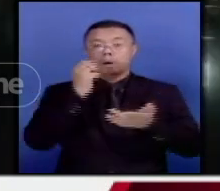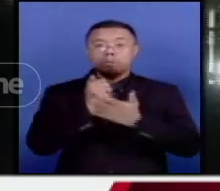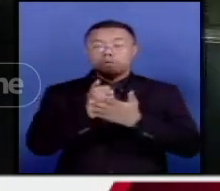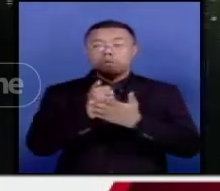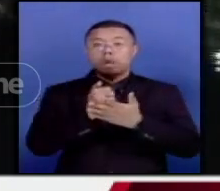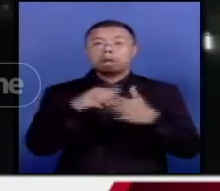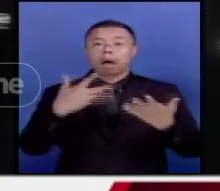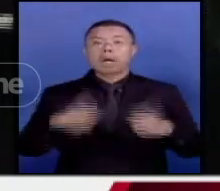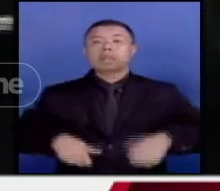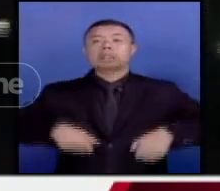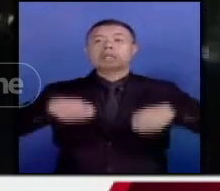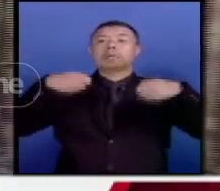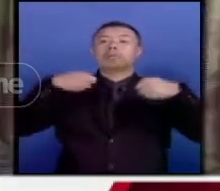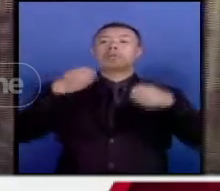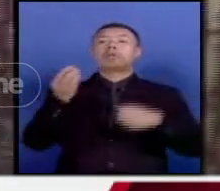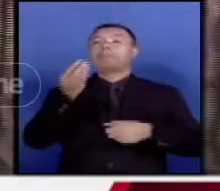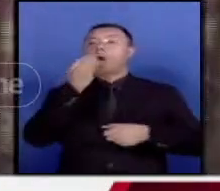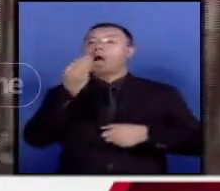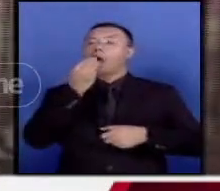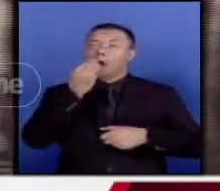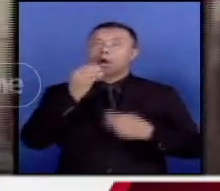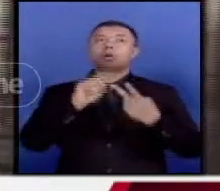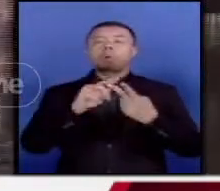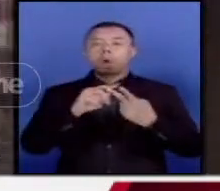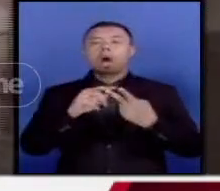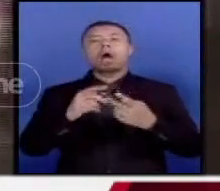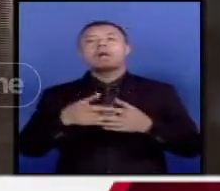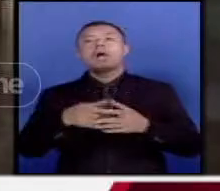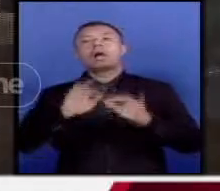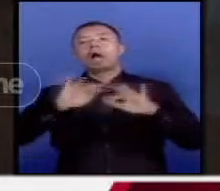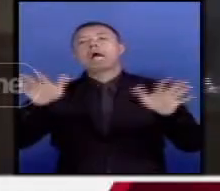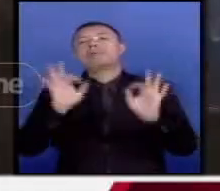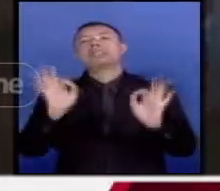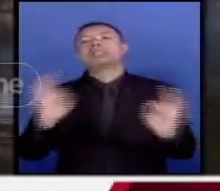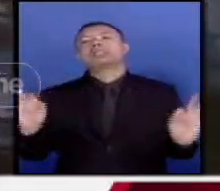mendesak adalah selimut makanan serta air bersih